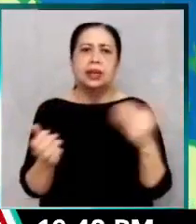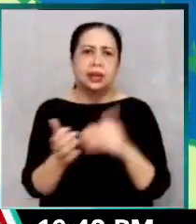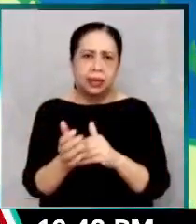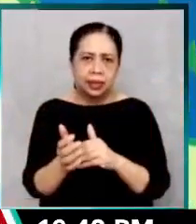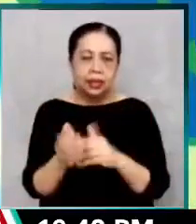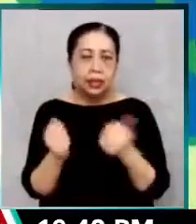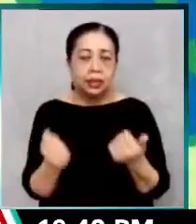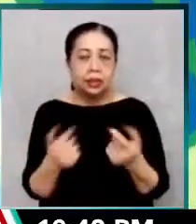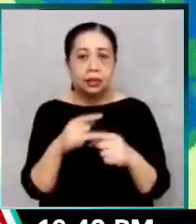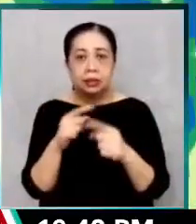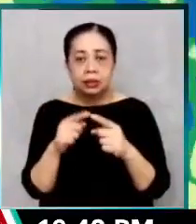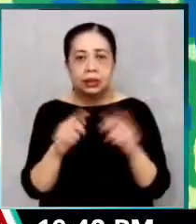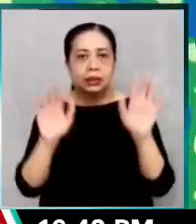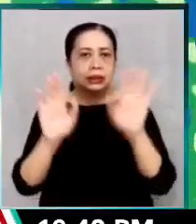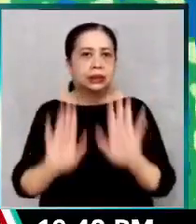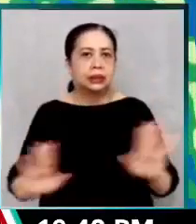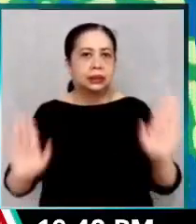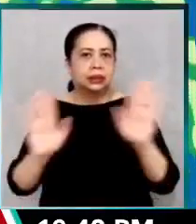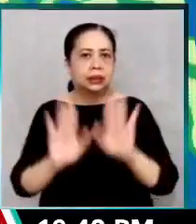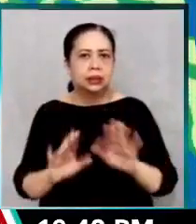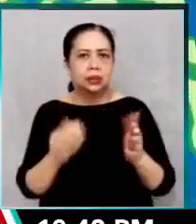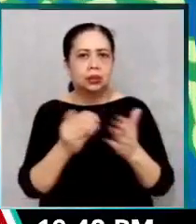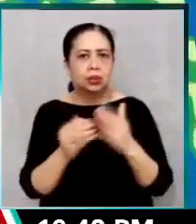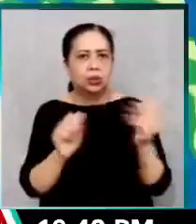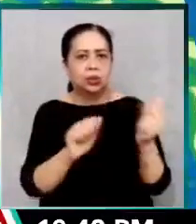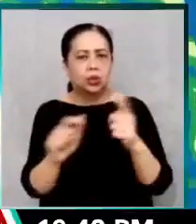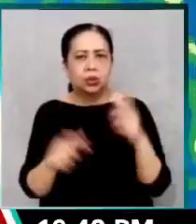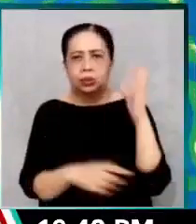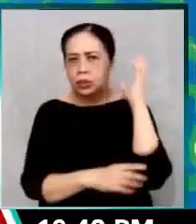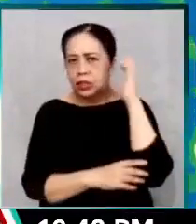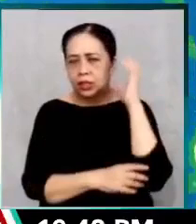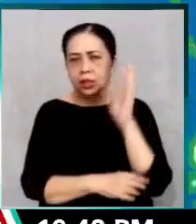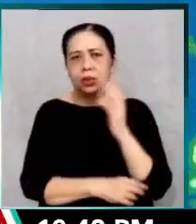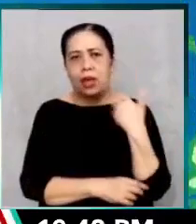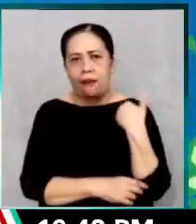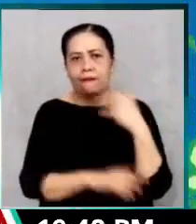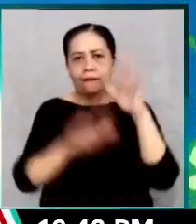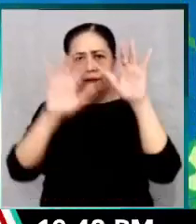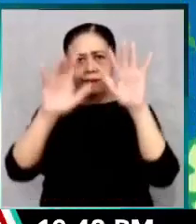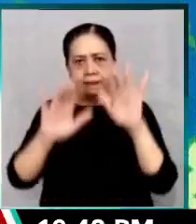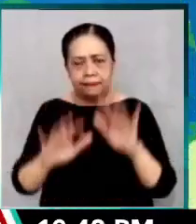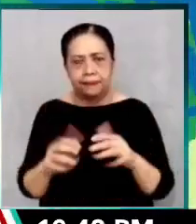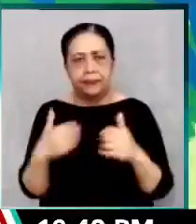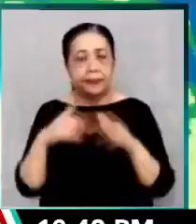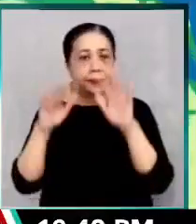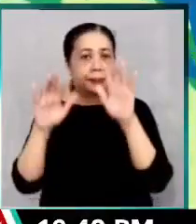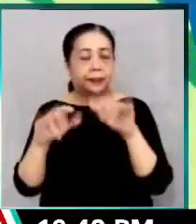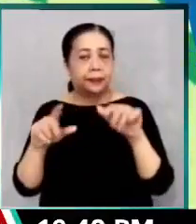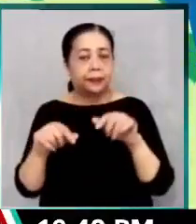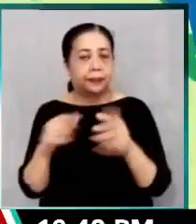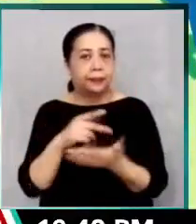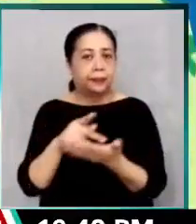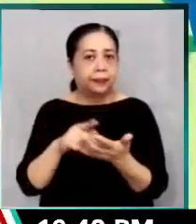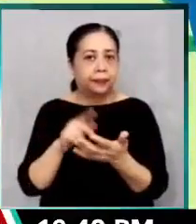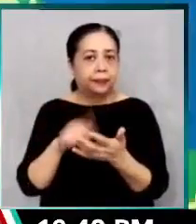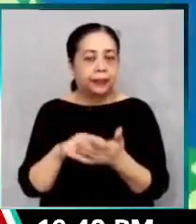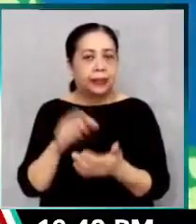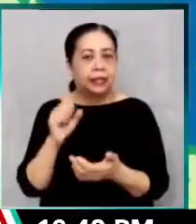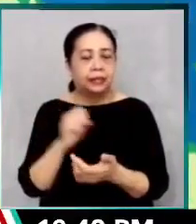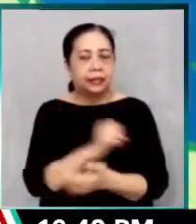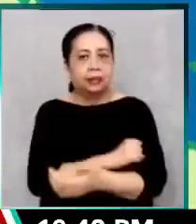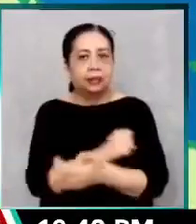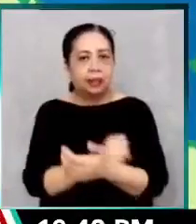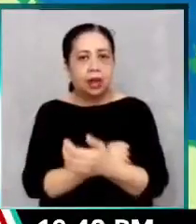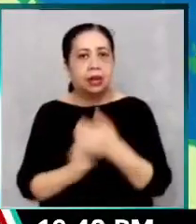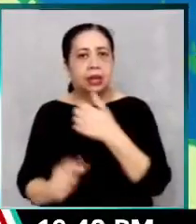ng Linggo, kung saan halos buong Mindanao na ang uulanin. Meron din mga pag-ulan dito po yan sa ilang bahagi ng Samar at Leyte provinces,